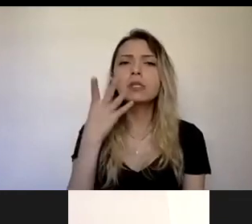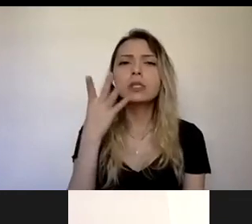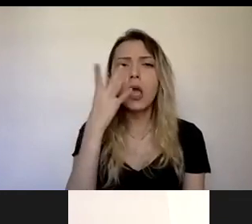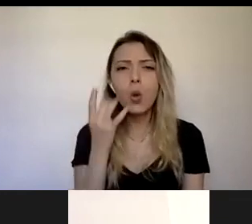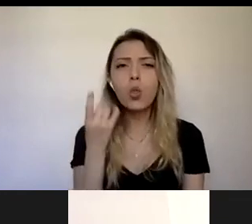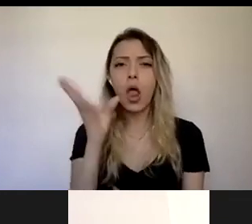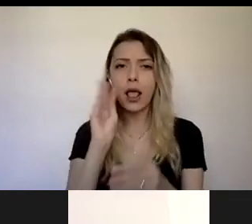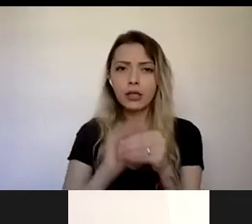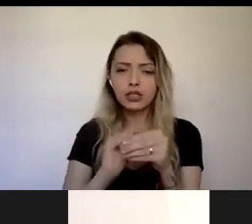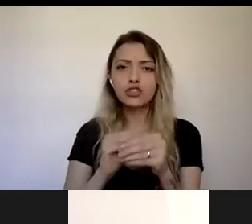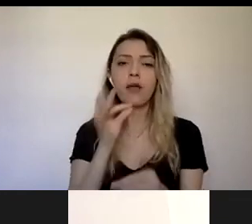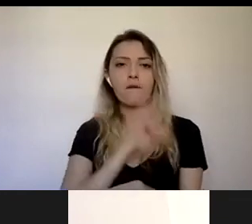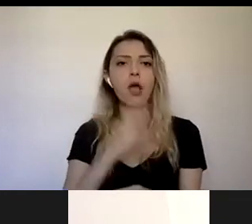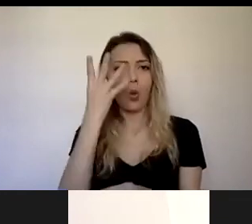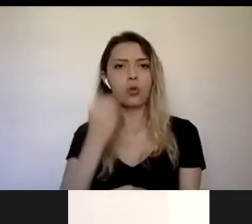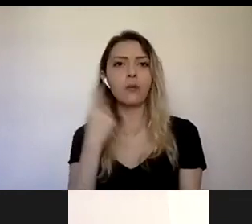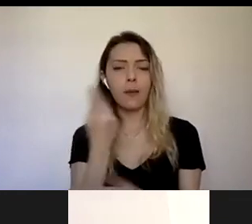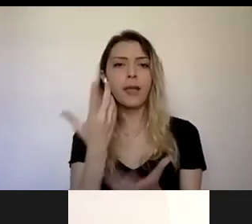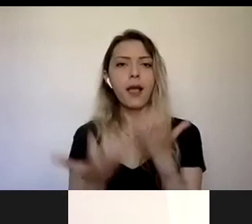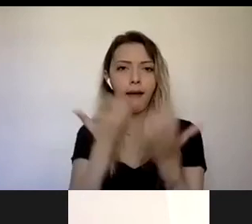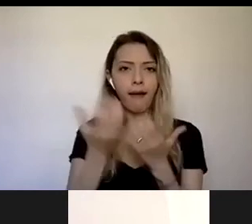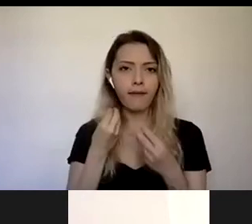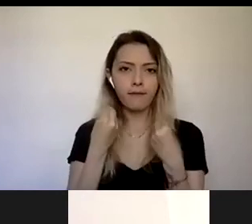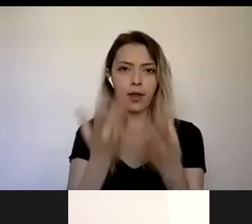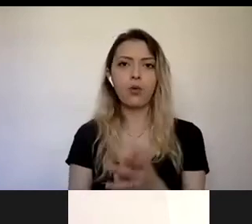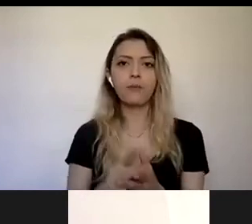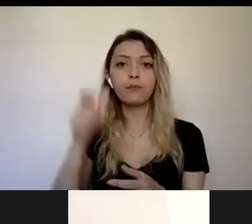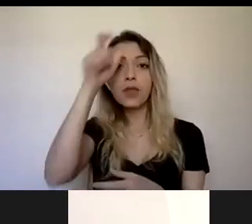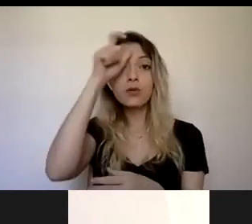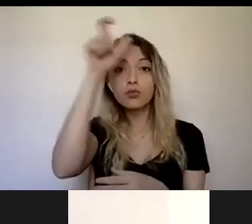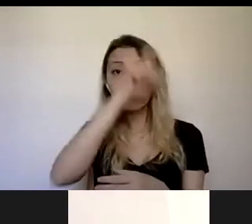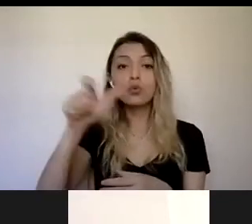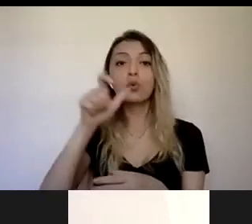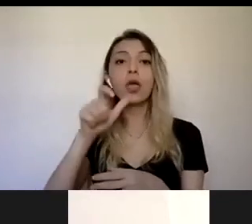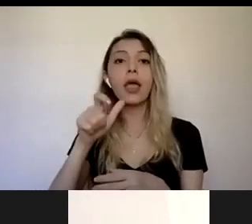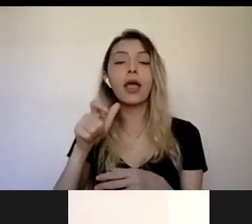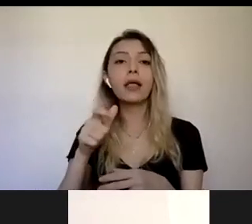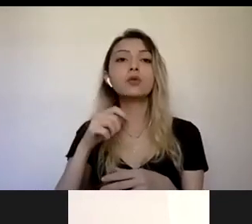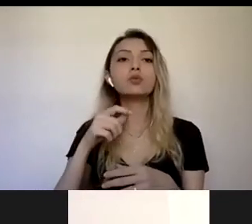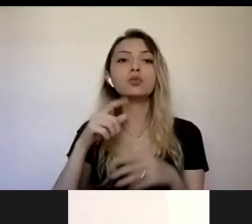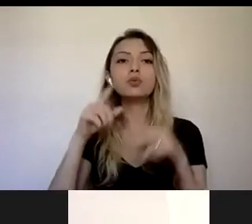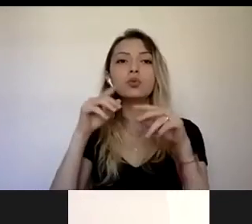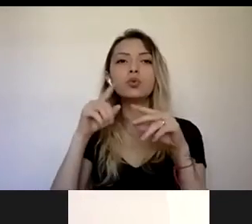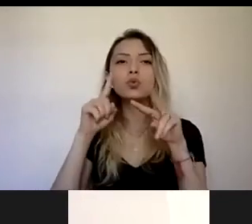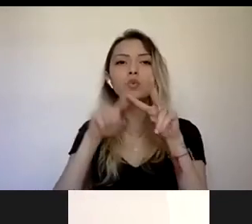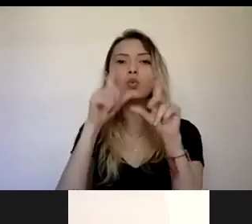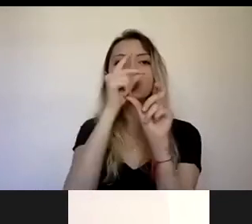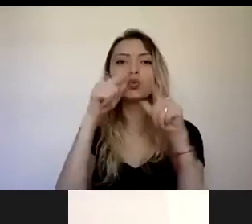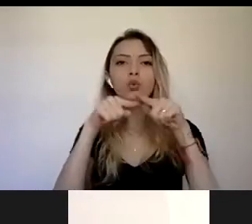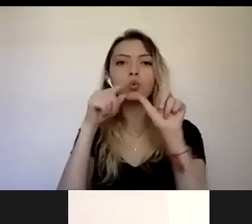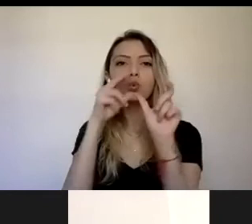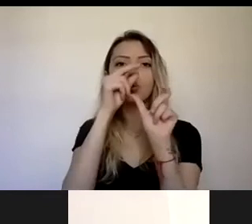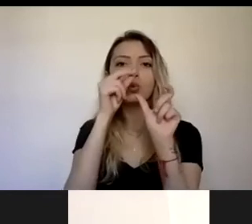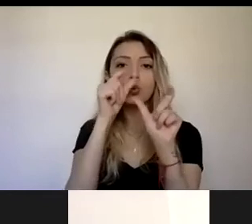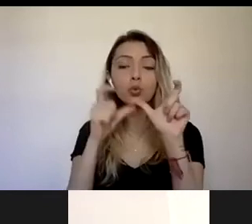açısından yararlı olabilecek bir kaynak da Türkiye Nüfus Sağlık Araştırması. 5 yılda bir yapılan bir araştırma bu